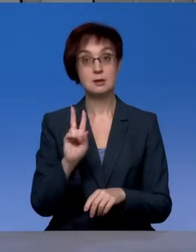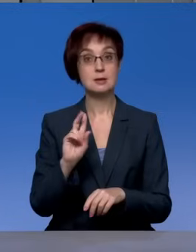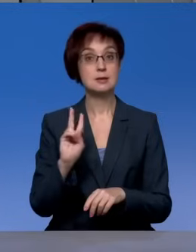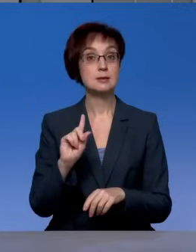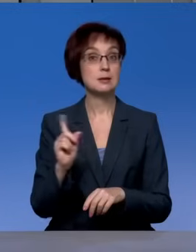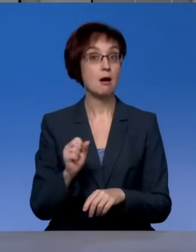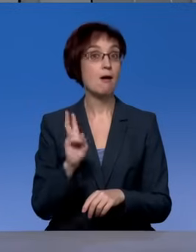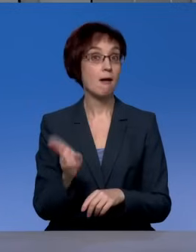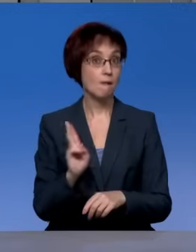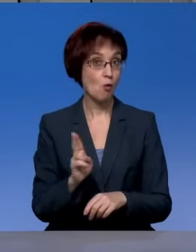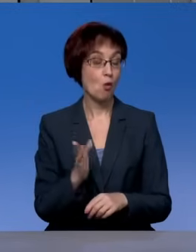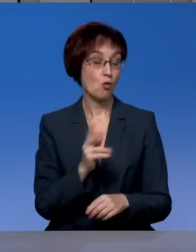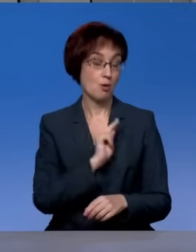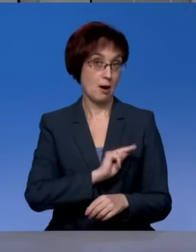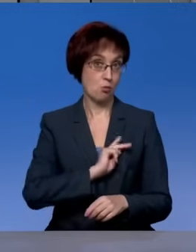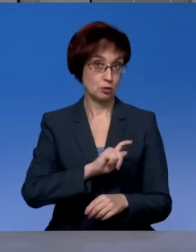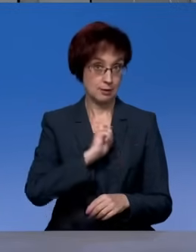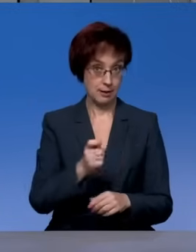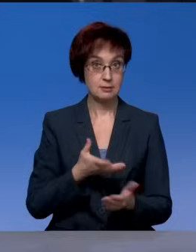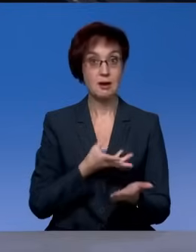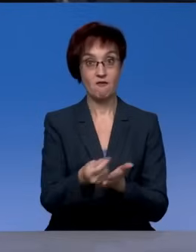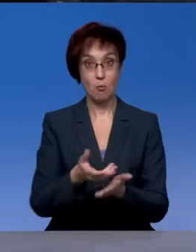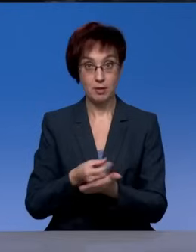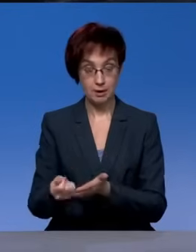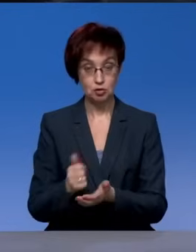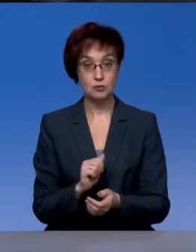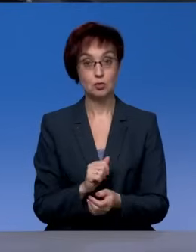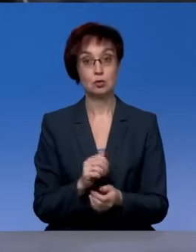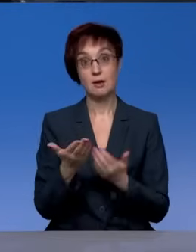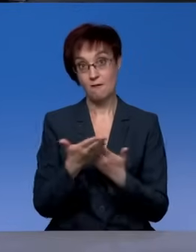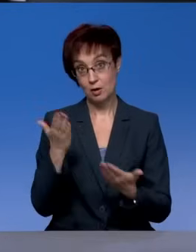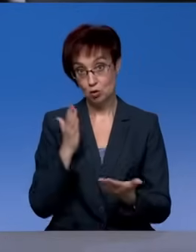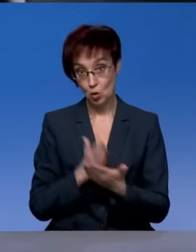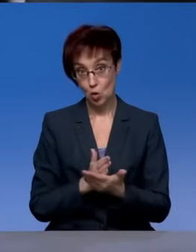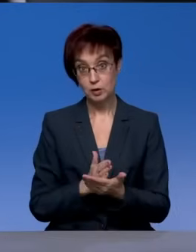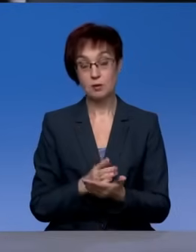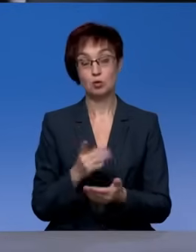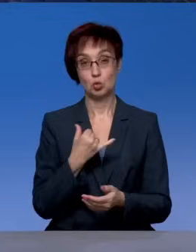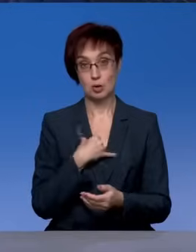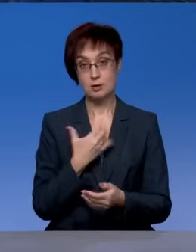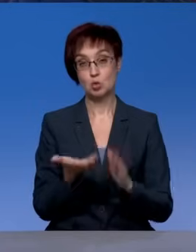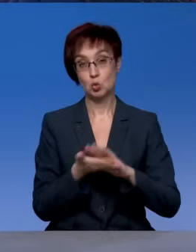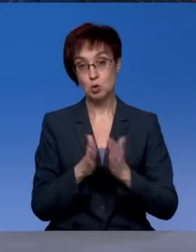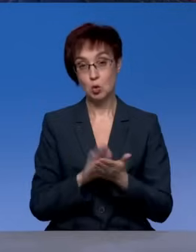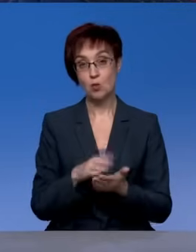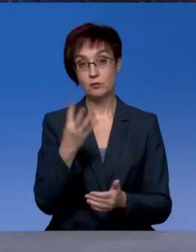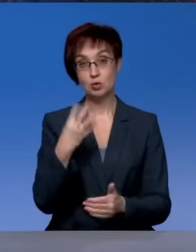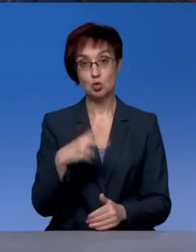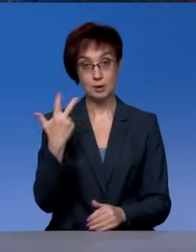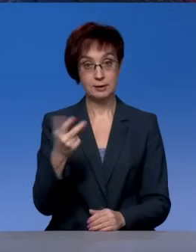натягиваются те выплаты, что имеются сейчас условно на 43 миллиона пенсионеров, из которых далеко не